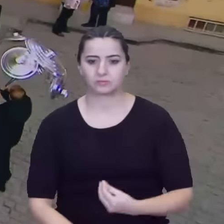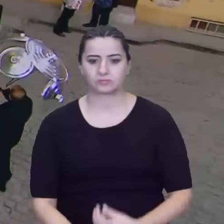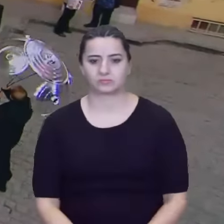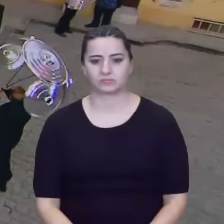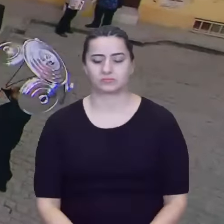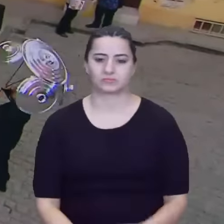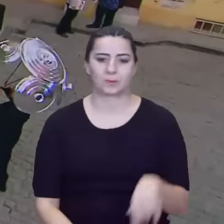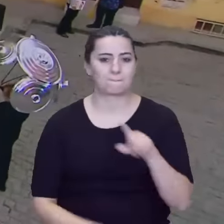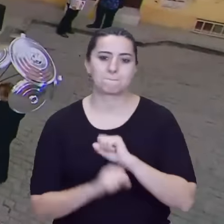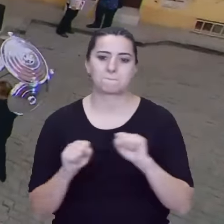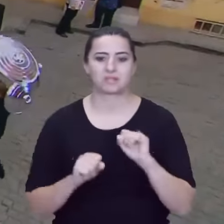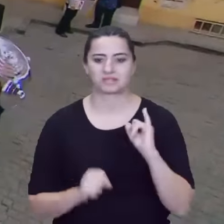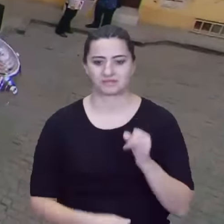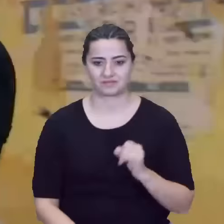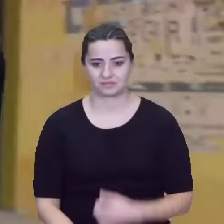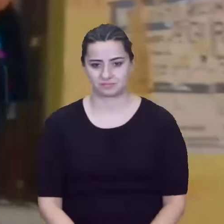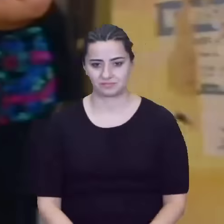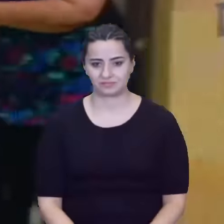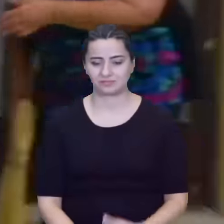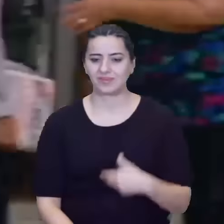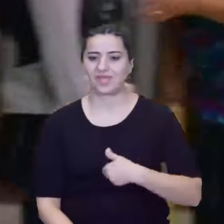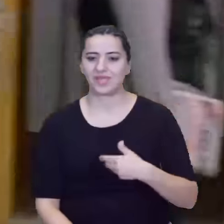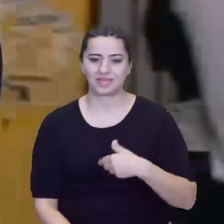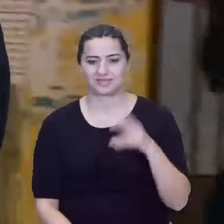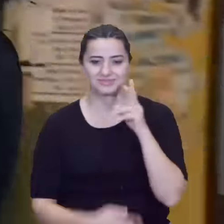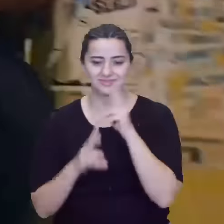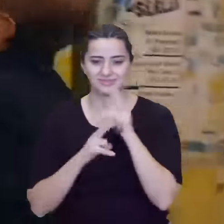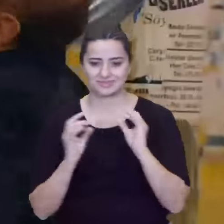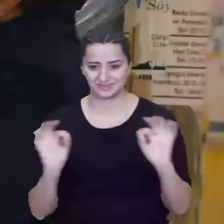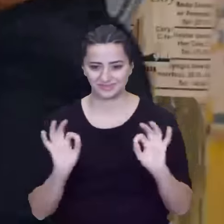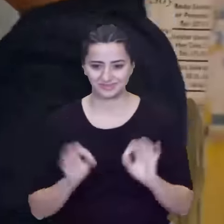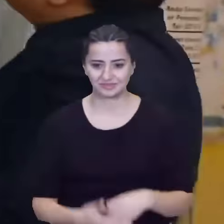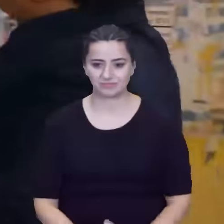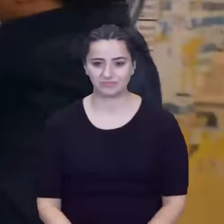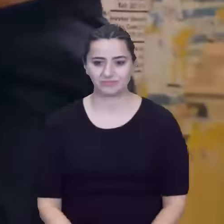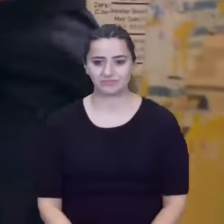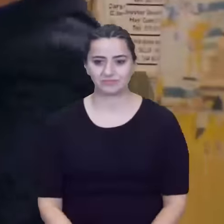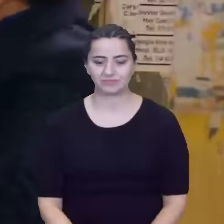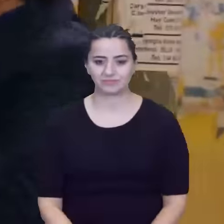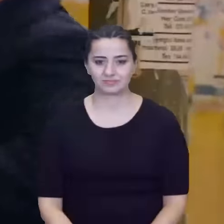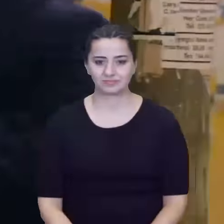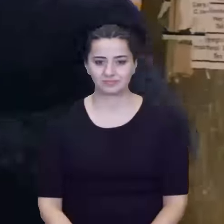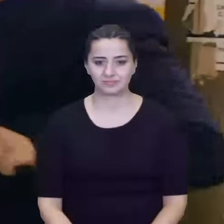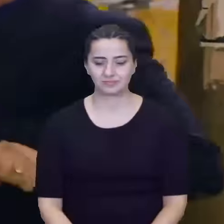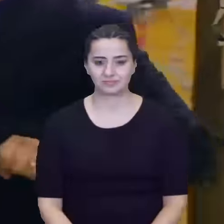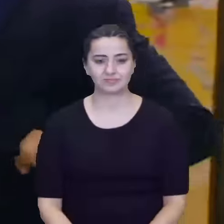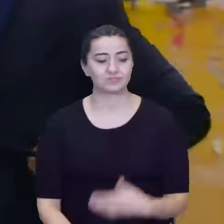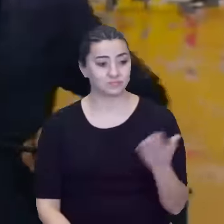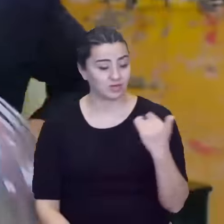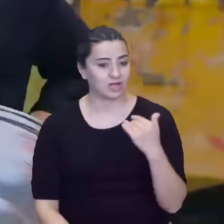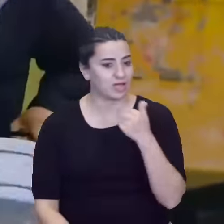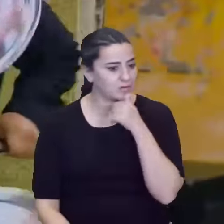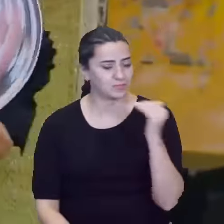musun? Çatır çatır. Komşu kadınlar çaprazdaki apartmanın pencereleriyle kapısında dedikodudalar. Topla gel